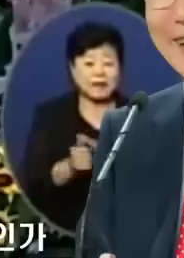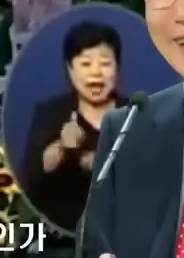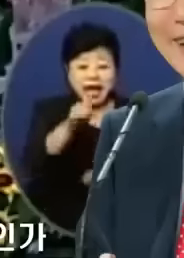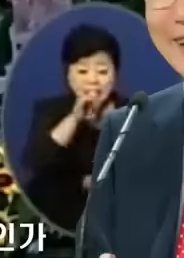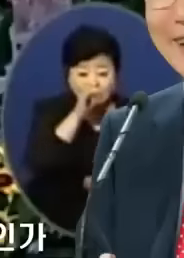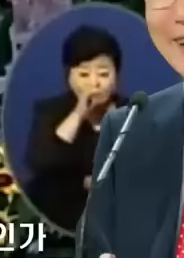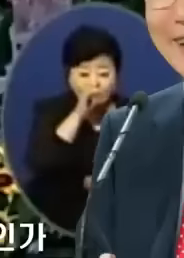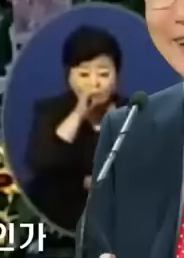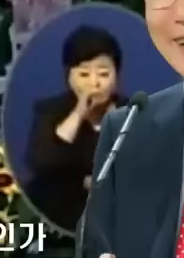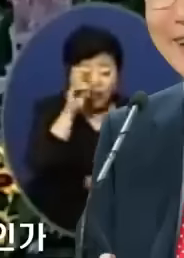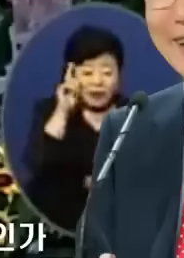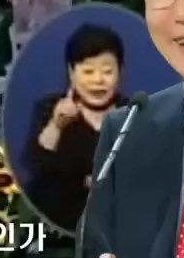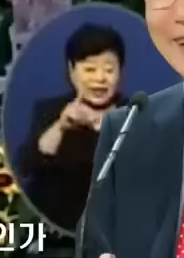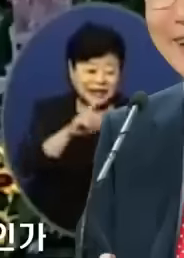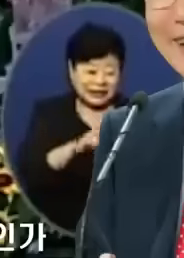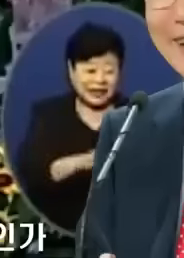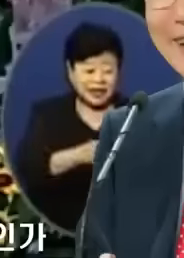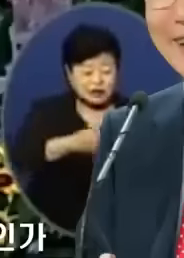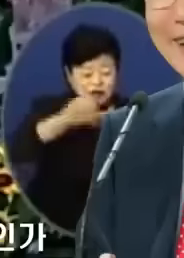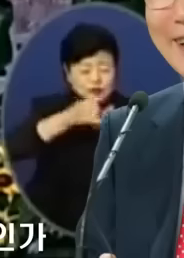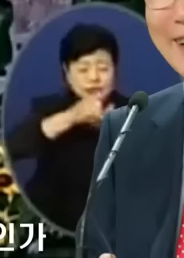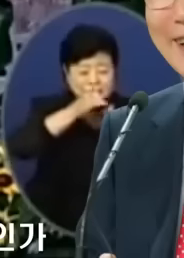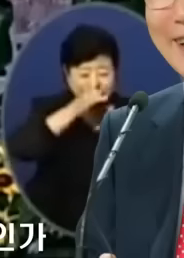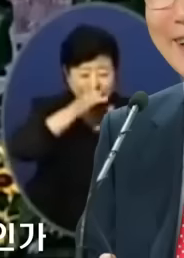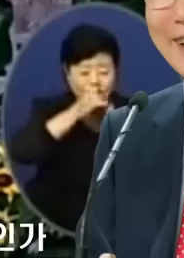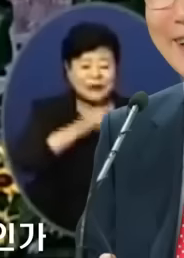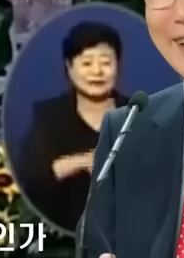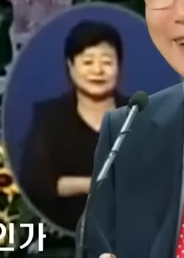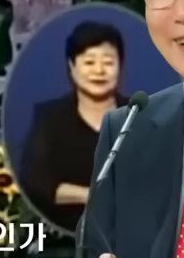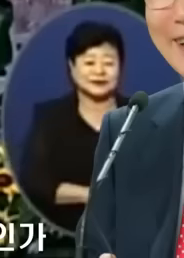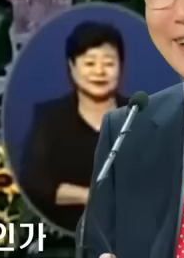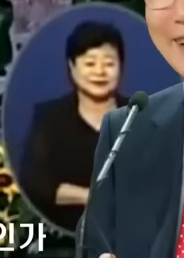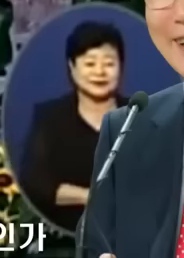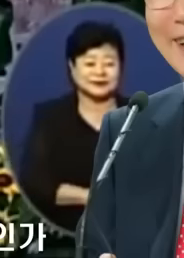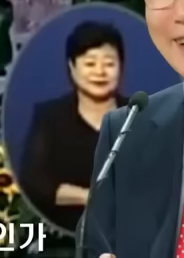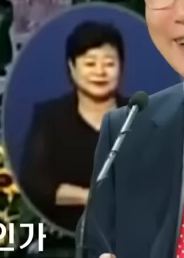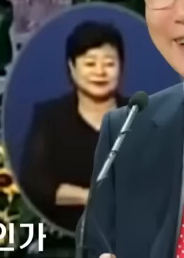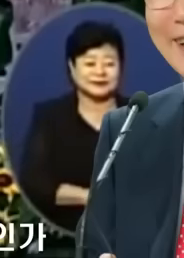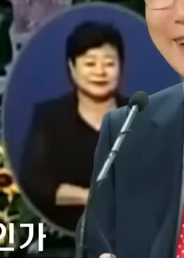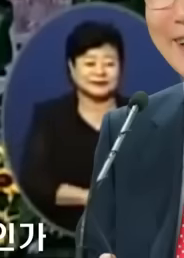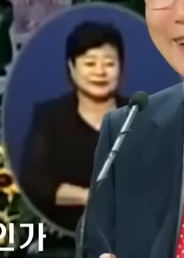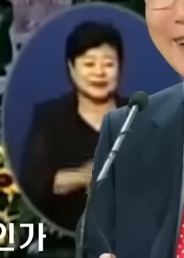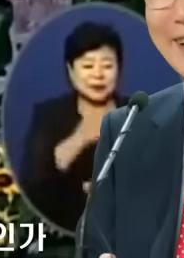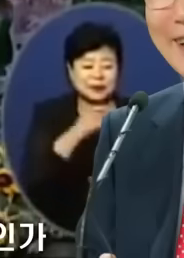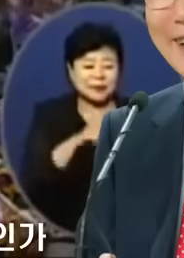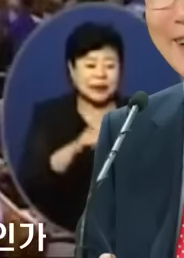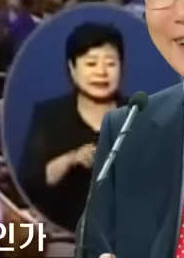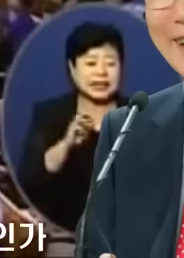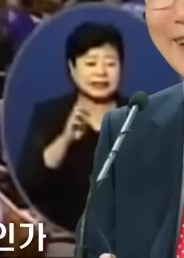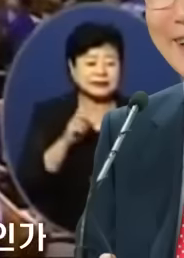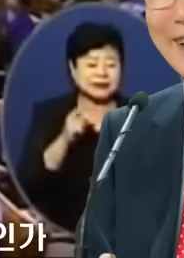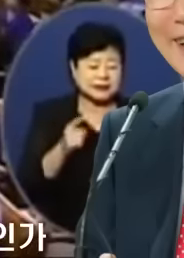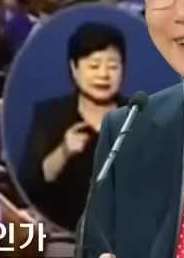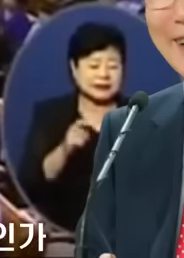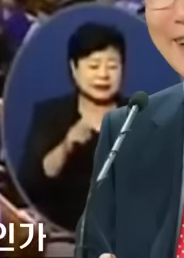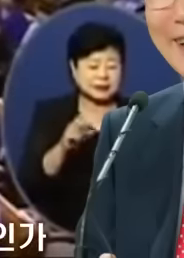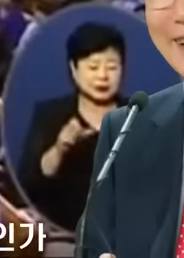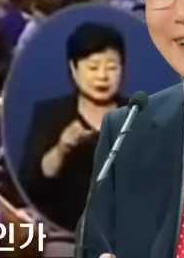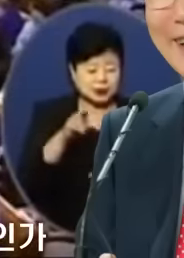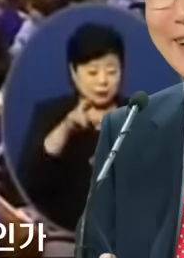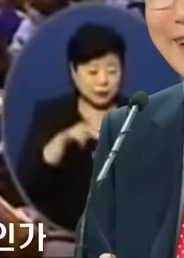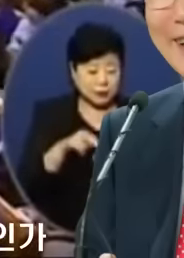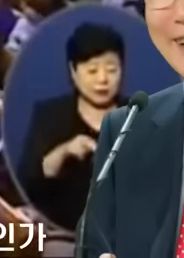있고 내일의 더 나은 꿈을 주신다는 것을 알아야 되는 것입니다. 로마서 8장 31절로 35절에